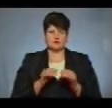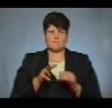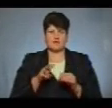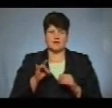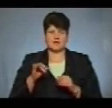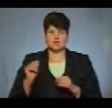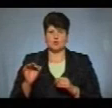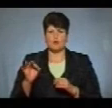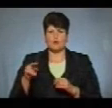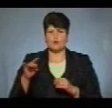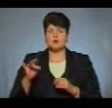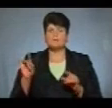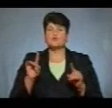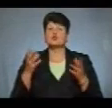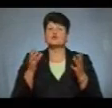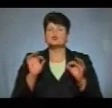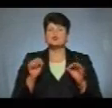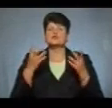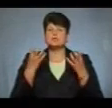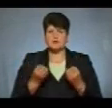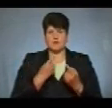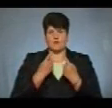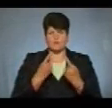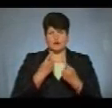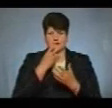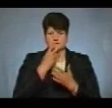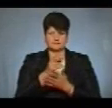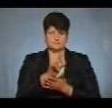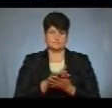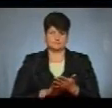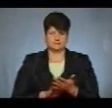«Опора». Про що ще говорили на прес-конференції, дивіться далі у сюжеті.